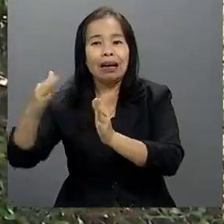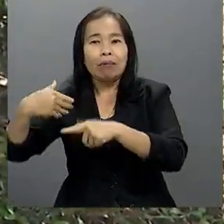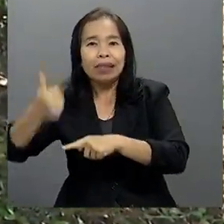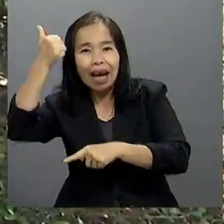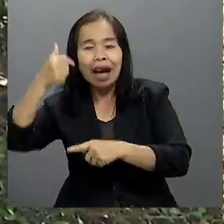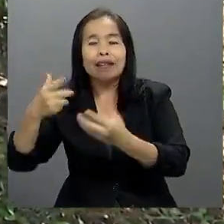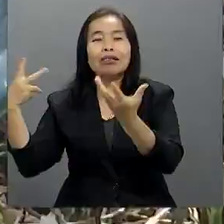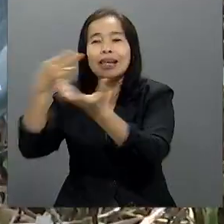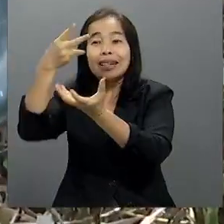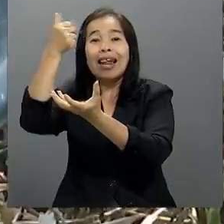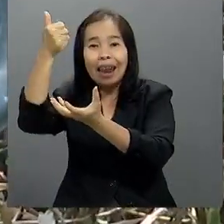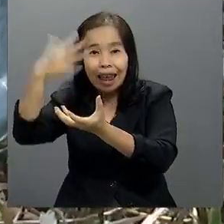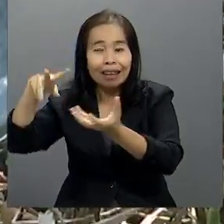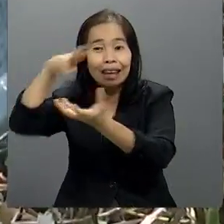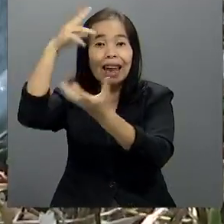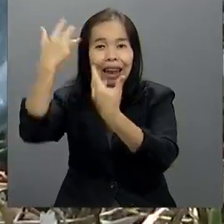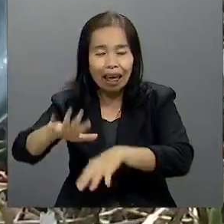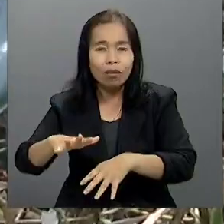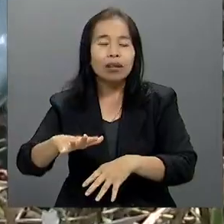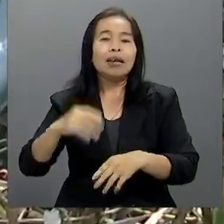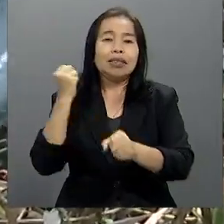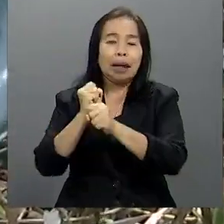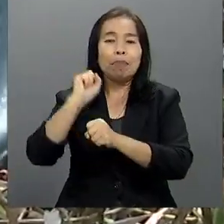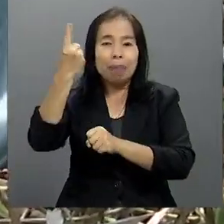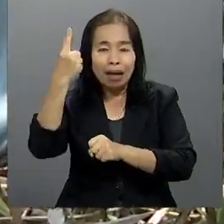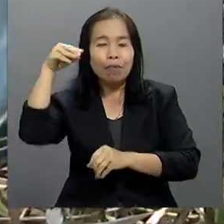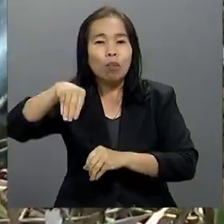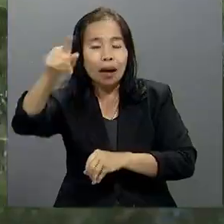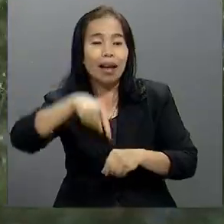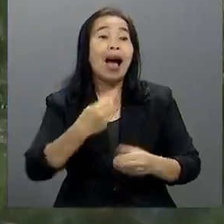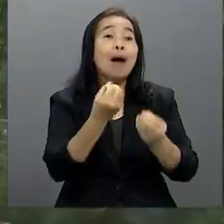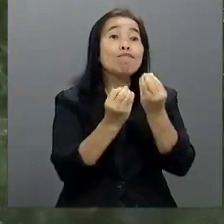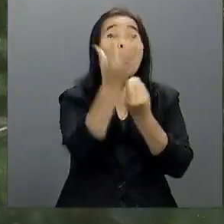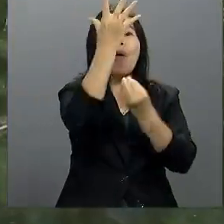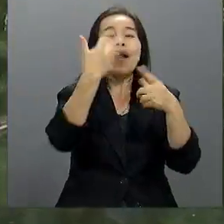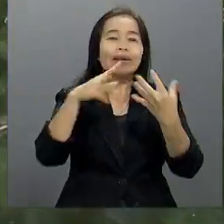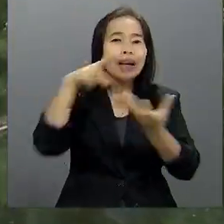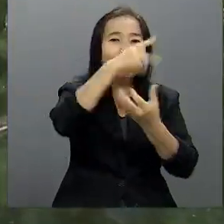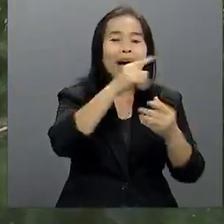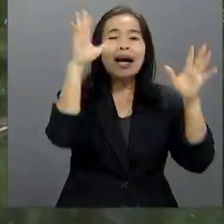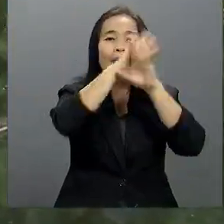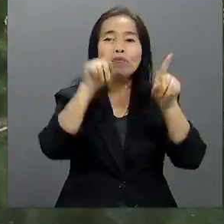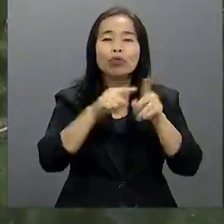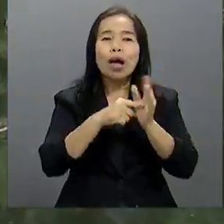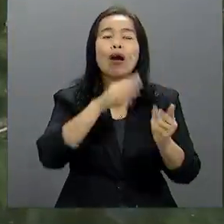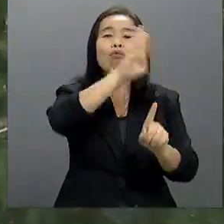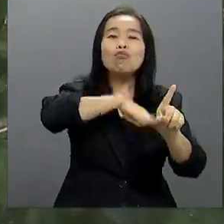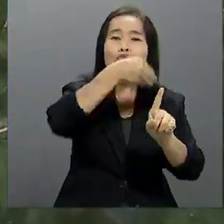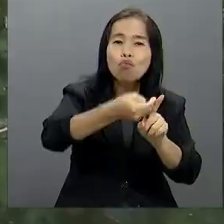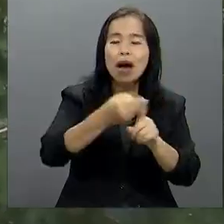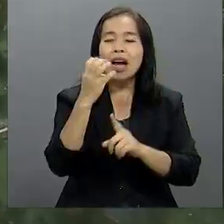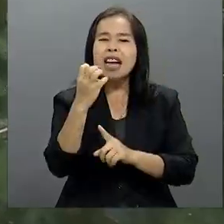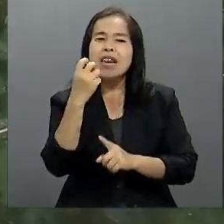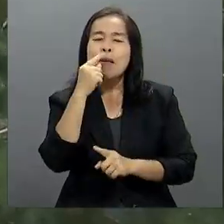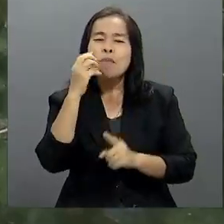ำลดความเสี่ยงในเรื่องของต้นทุนการผลิตแต่ว่ามันมีอย่างเช่นปลูกกล้วยปลูกมะกรูดปลูกผักมะ